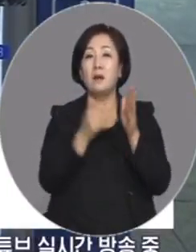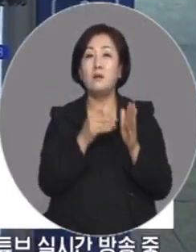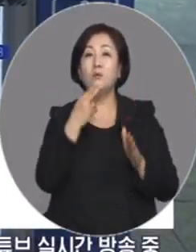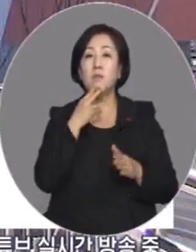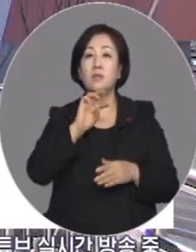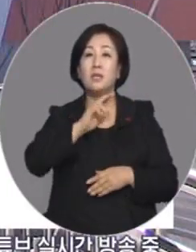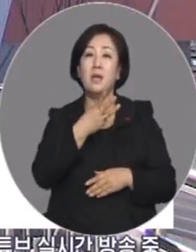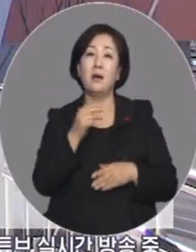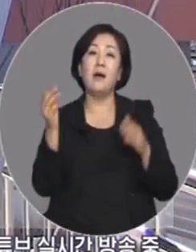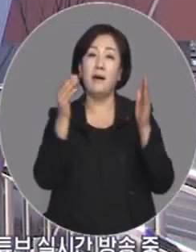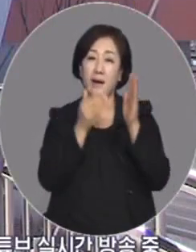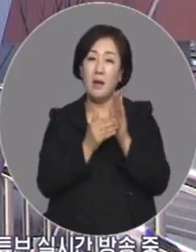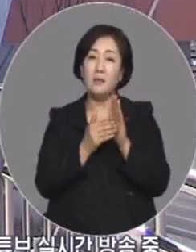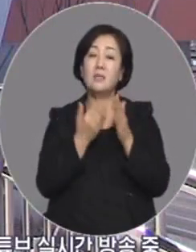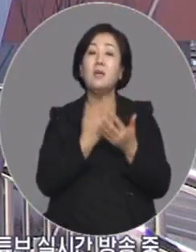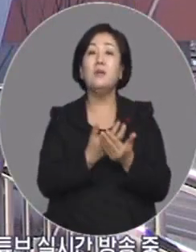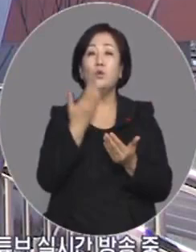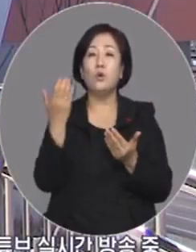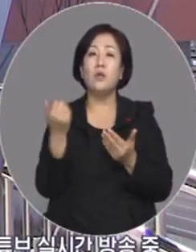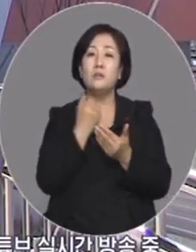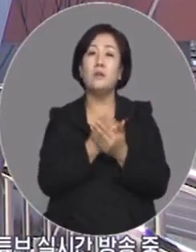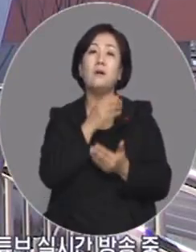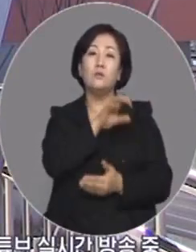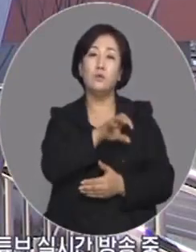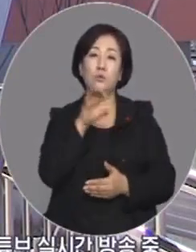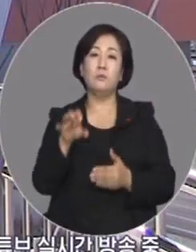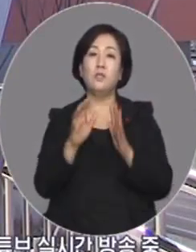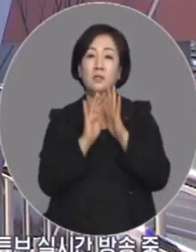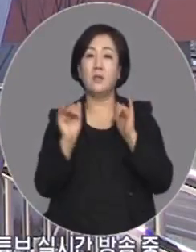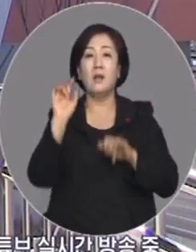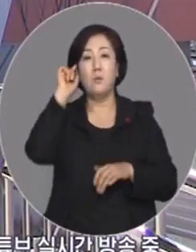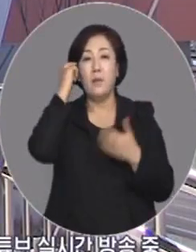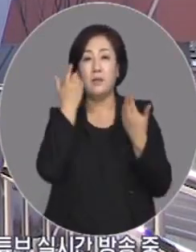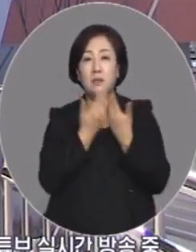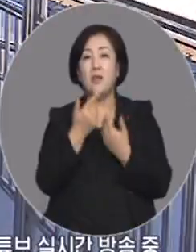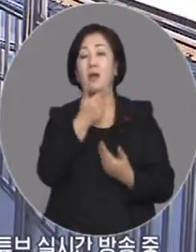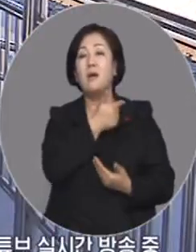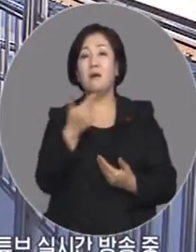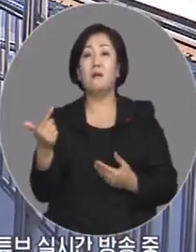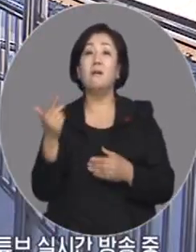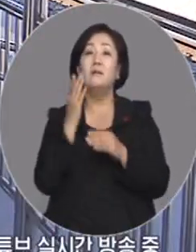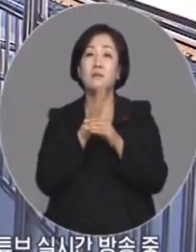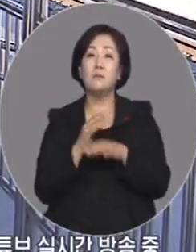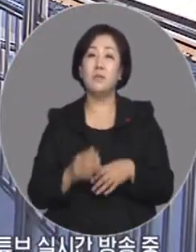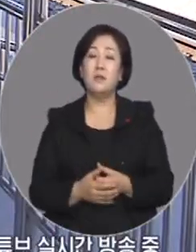태화강역까지 이동해야 해 주민과 정치권 등의 반발이 거셌습니다.